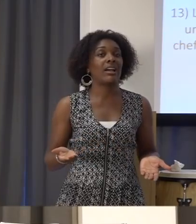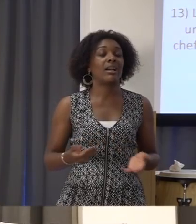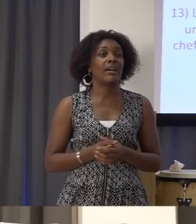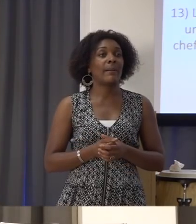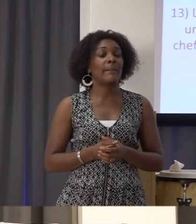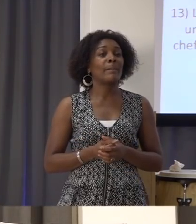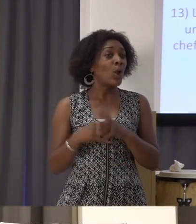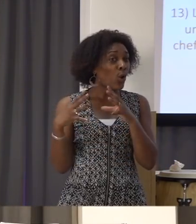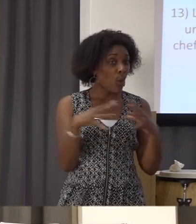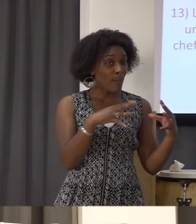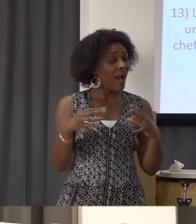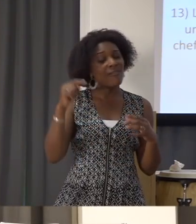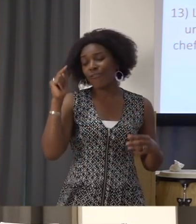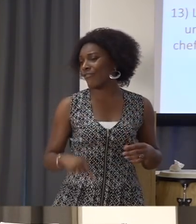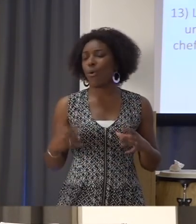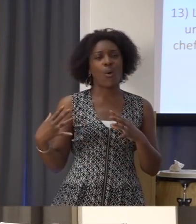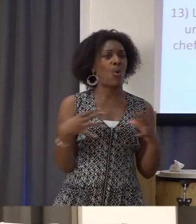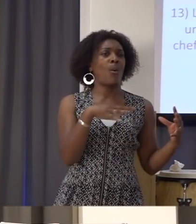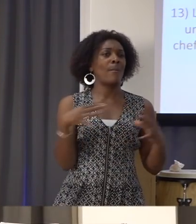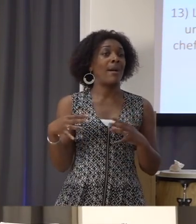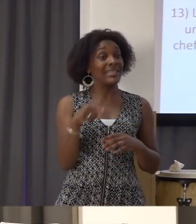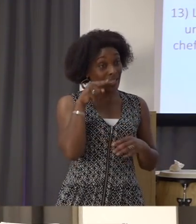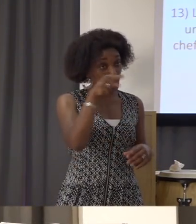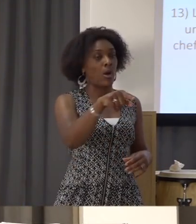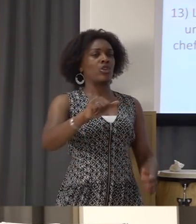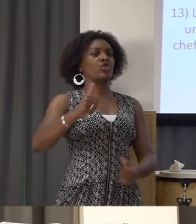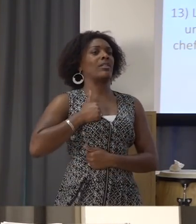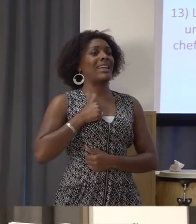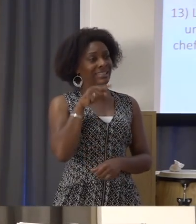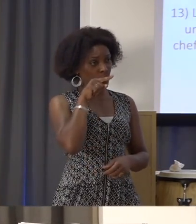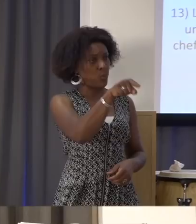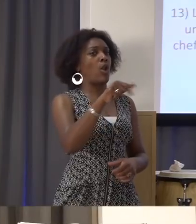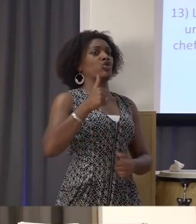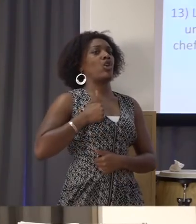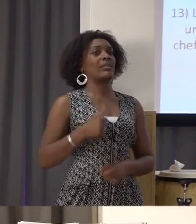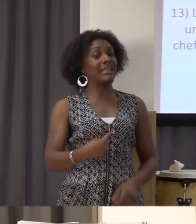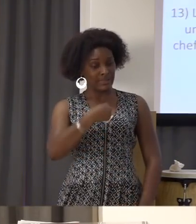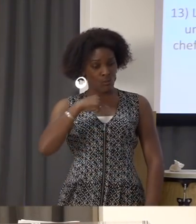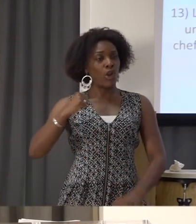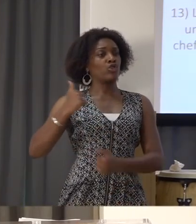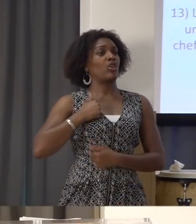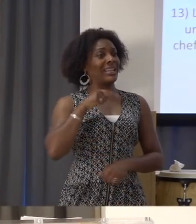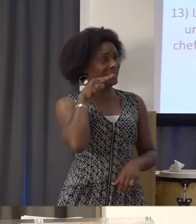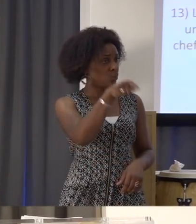Le combat doit être mené. Et c'est toi le soldat. C'est moi le soldat.